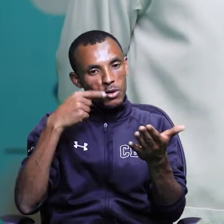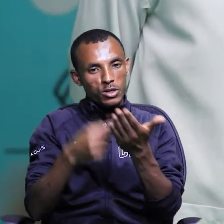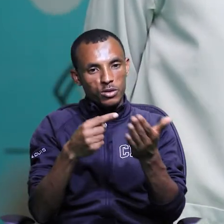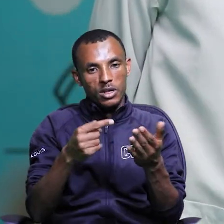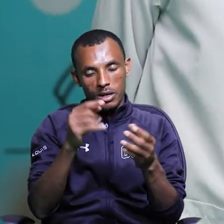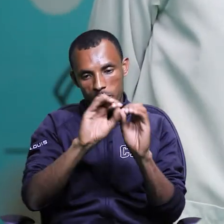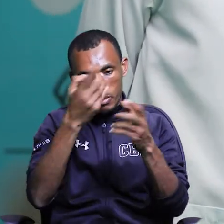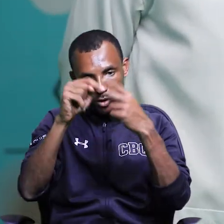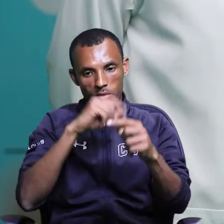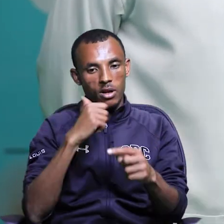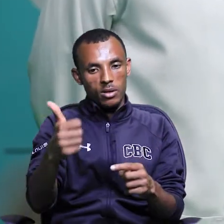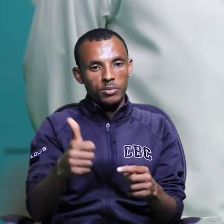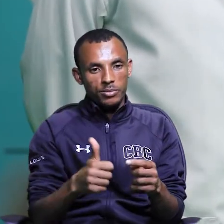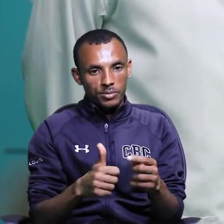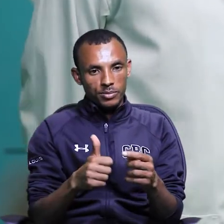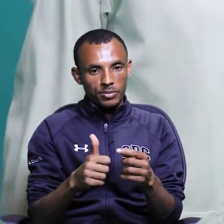መረጃዎች ከምንም የመጡ አይደለም።